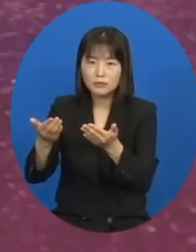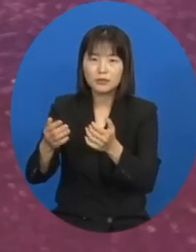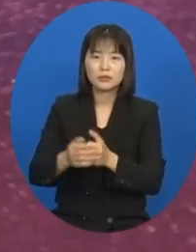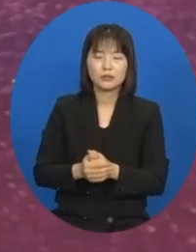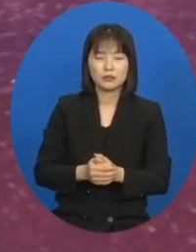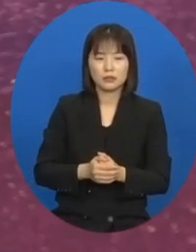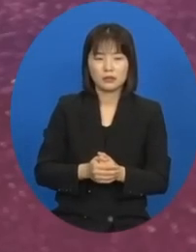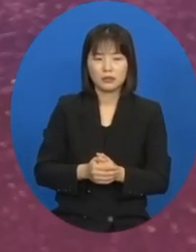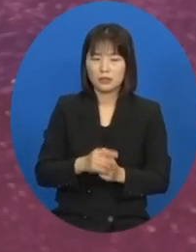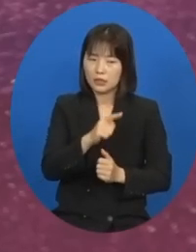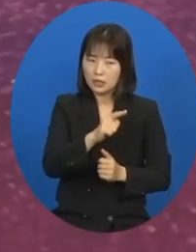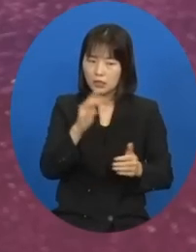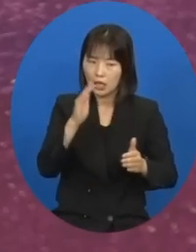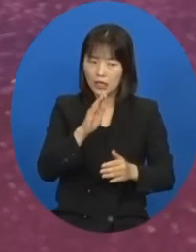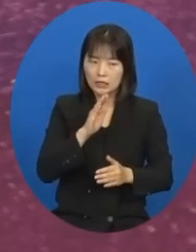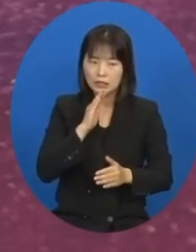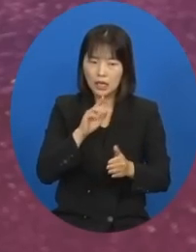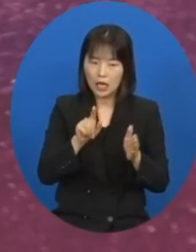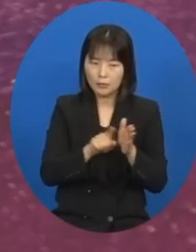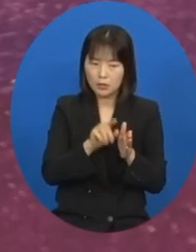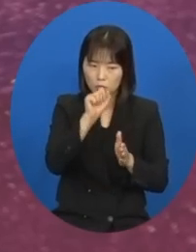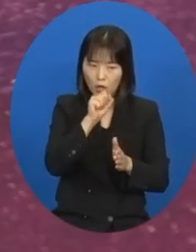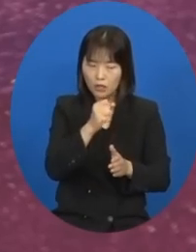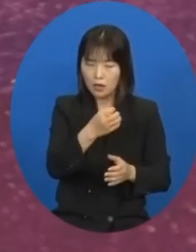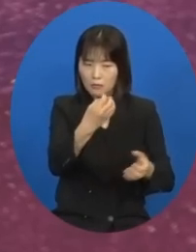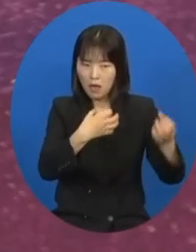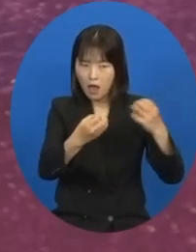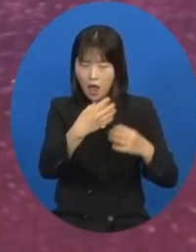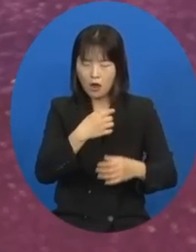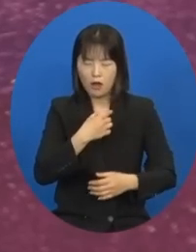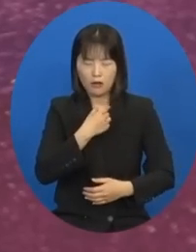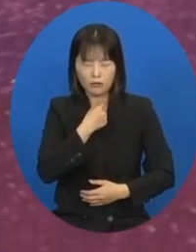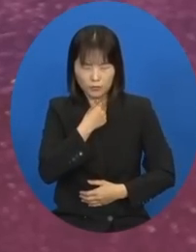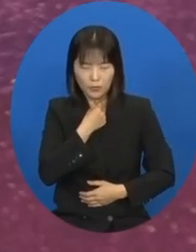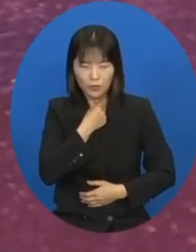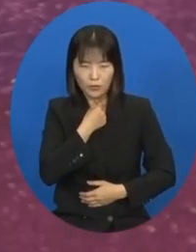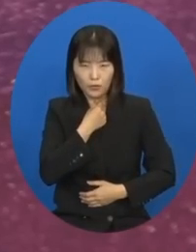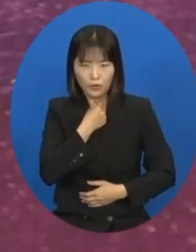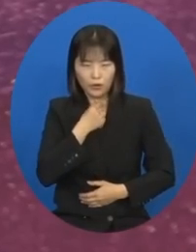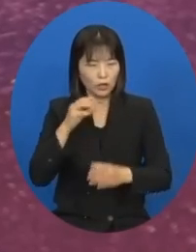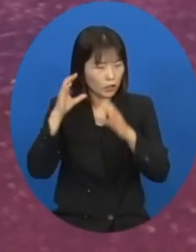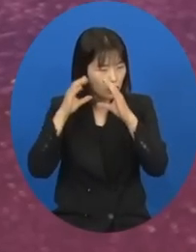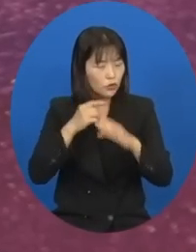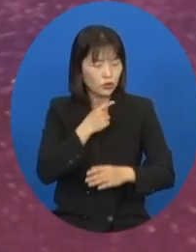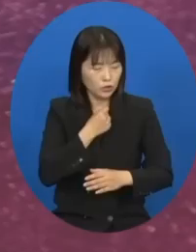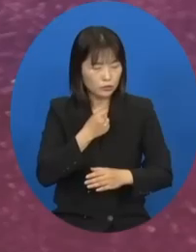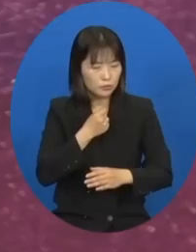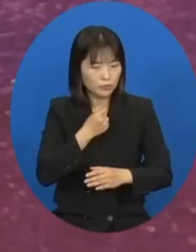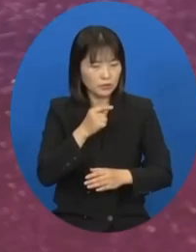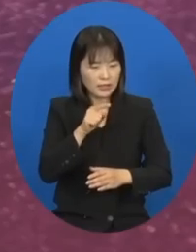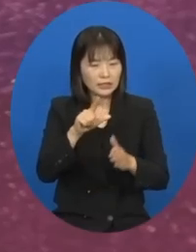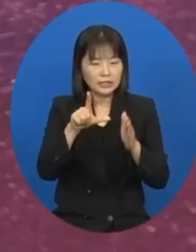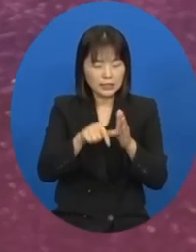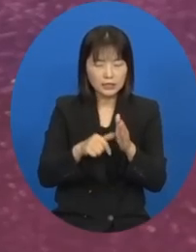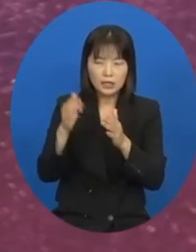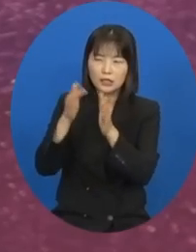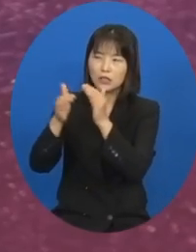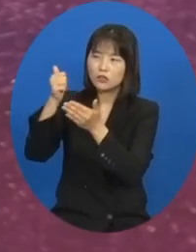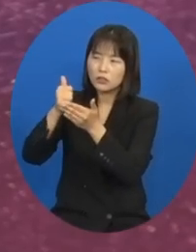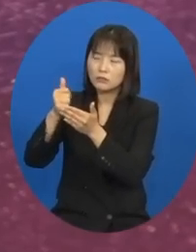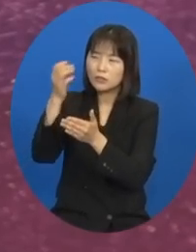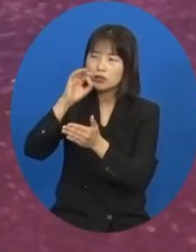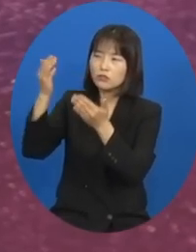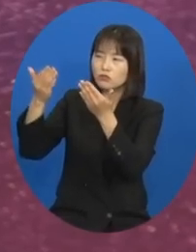저 친구 저학생 참 믿음 좋다 그런 이야기 들으려고 지나왔던 모든 시간들은 예수님은 1절 말씀하시지